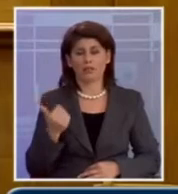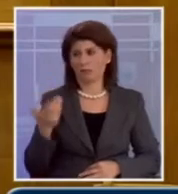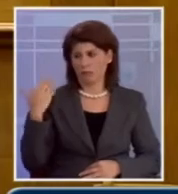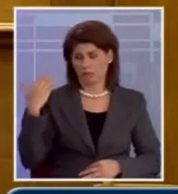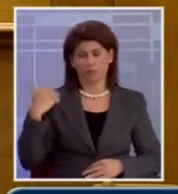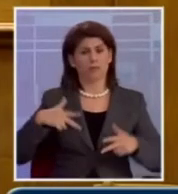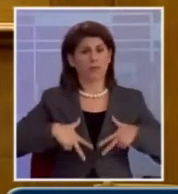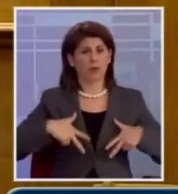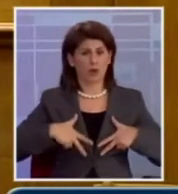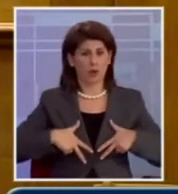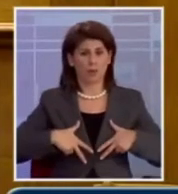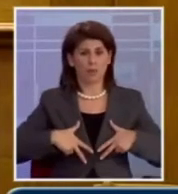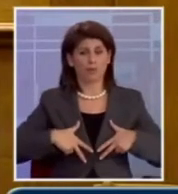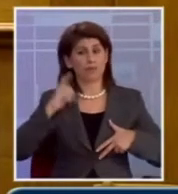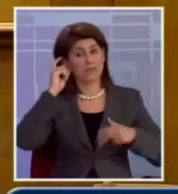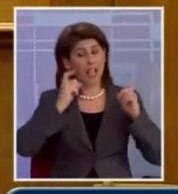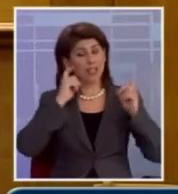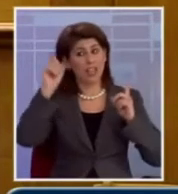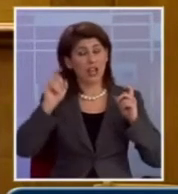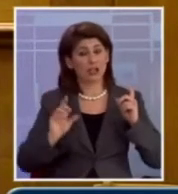μου υπουργό να διαρωτάται